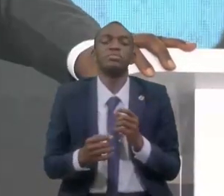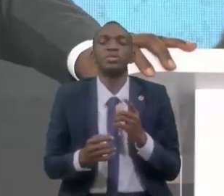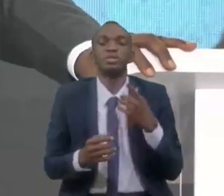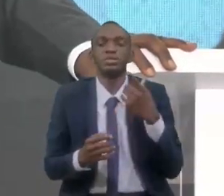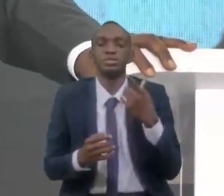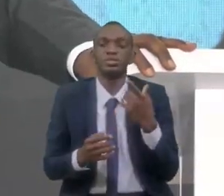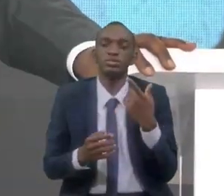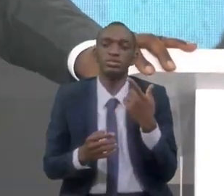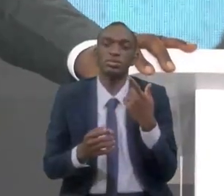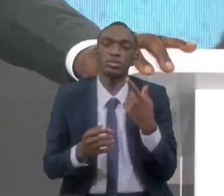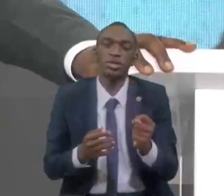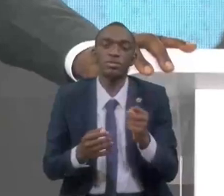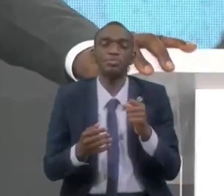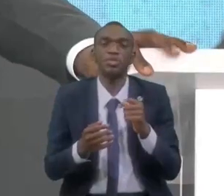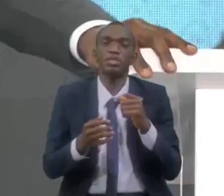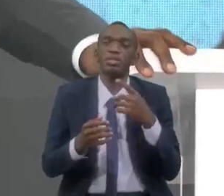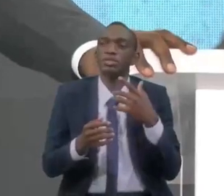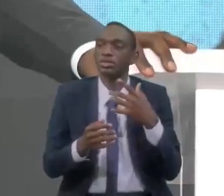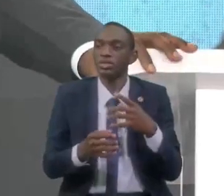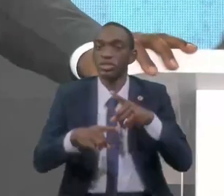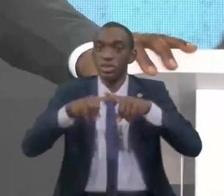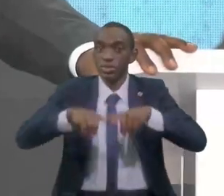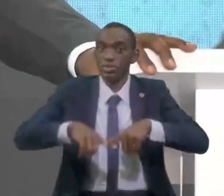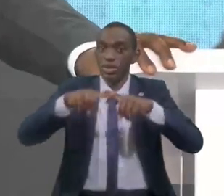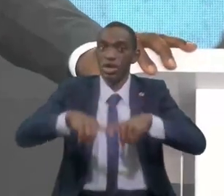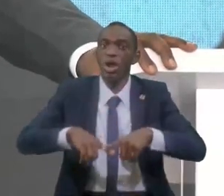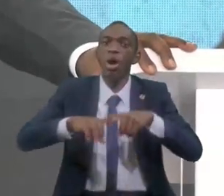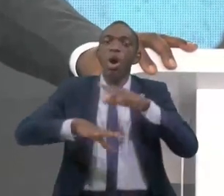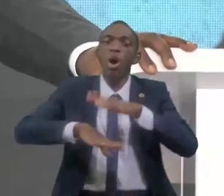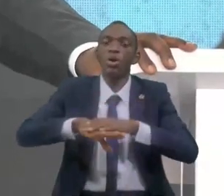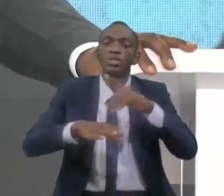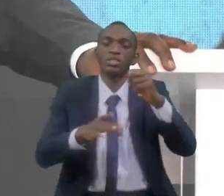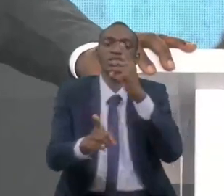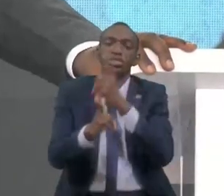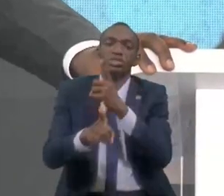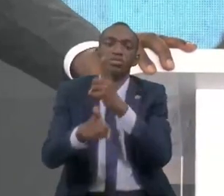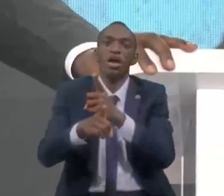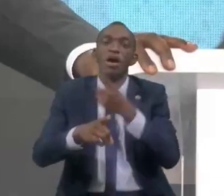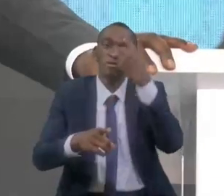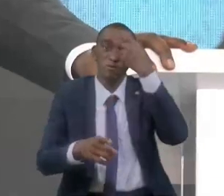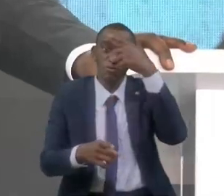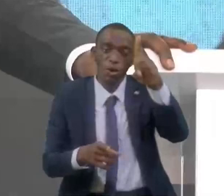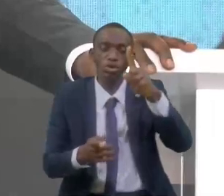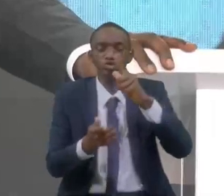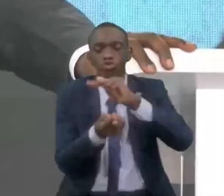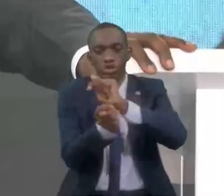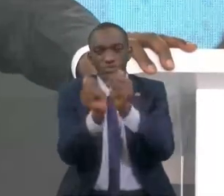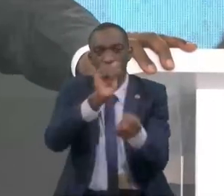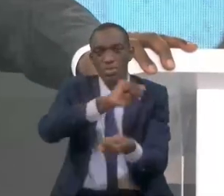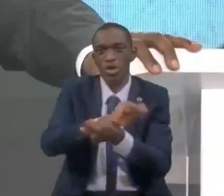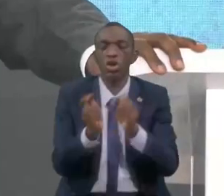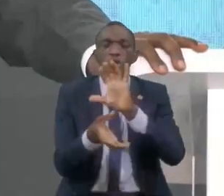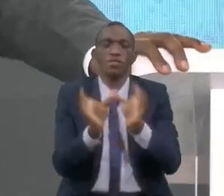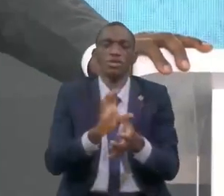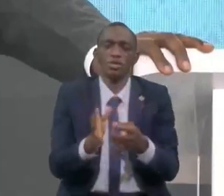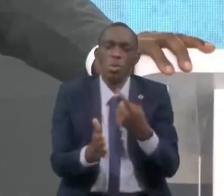Deuxième élément, s'appuyer sur le justificateur pour la conversion transformatrice. Il y a un seul type de